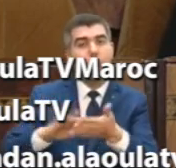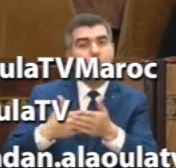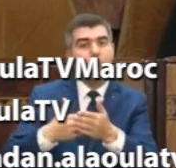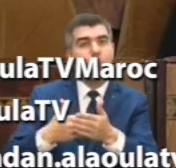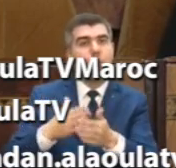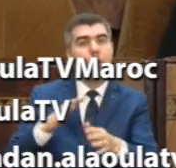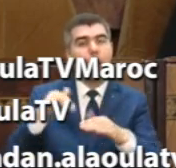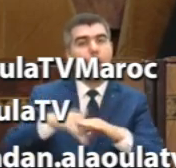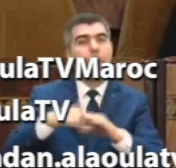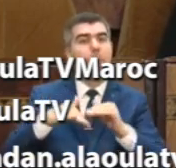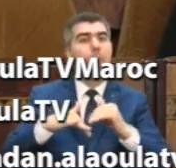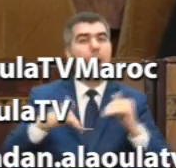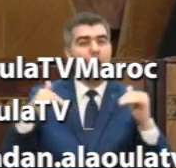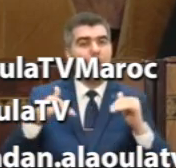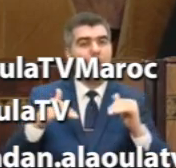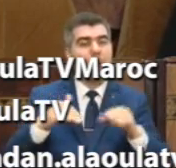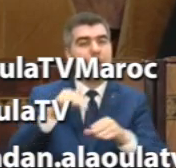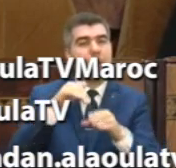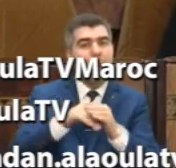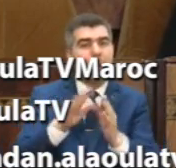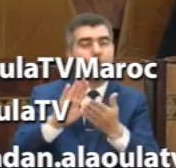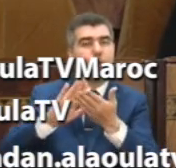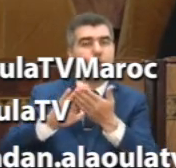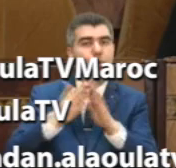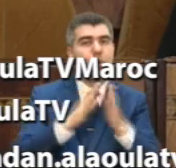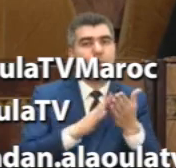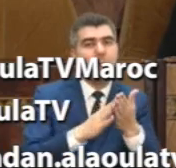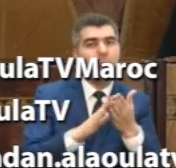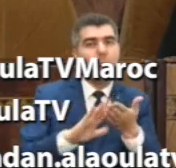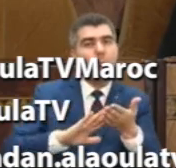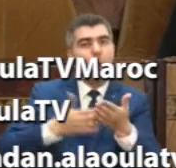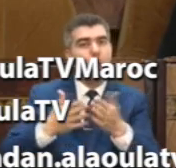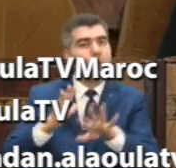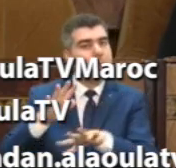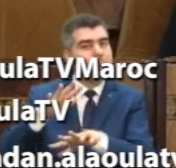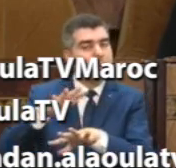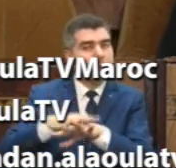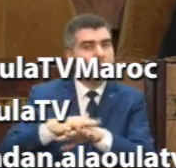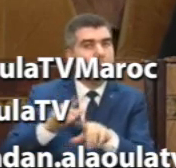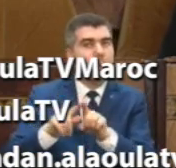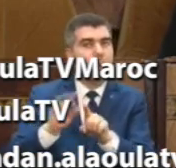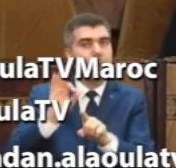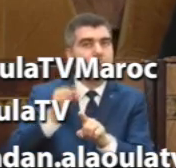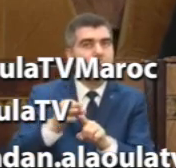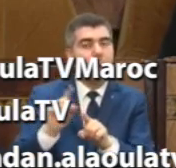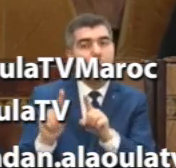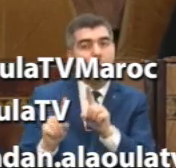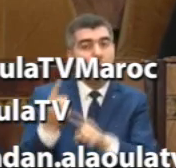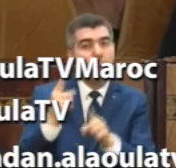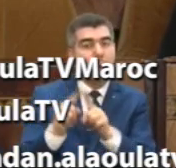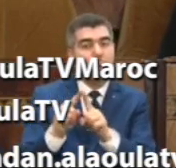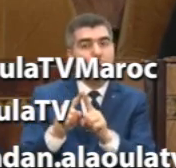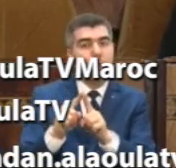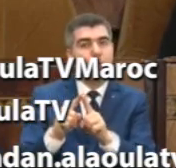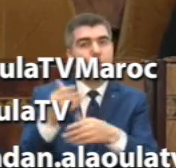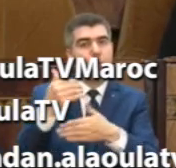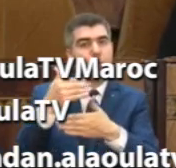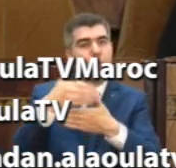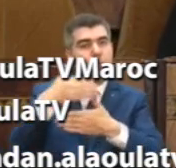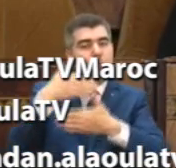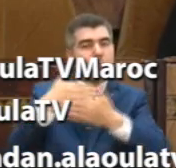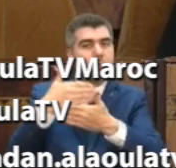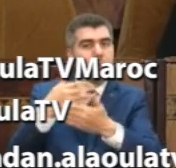البرلمانيين، المنتخبين، المجتمع المدني، كافة المواطنات والمواطنين، على أن أولى الأولويات هو إحداث قطب جامعي